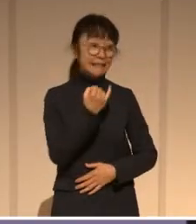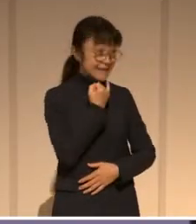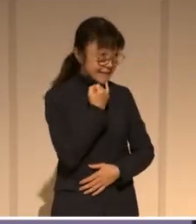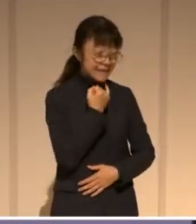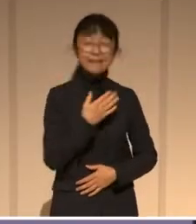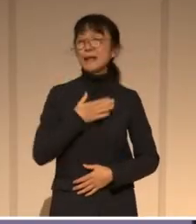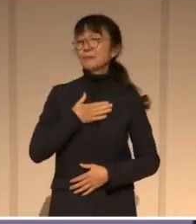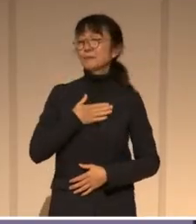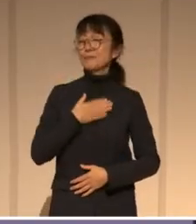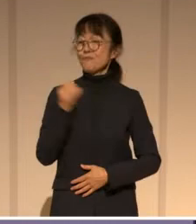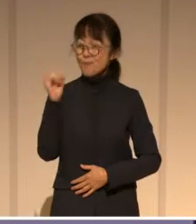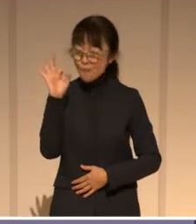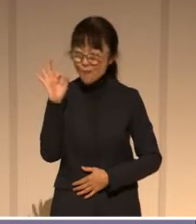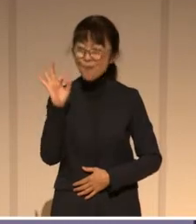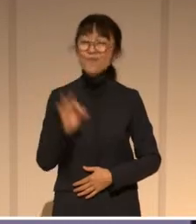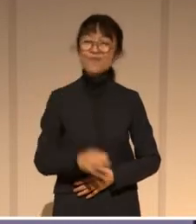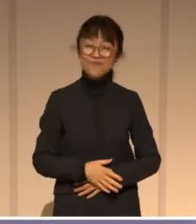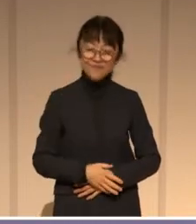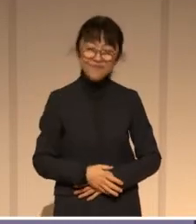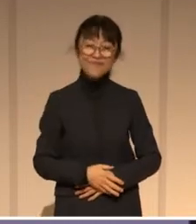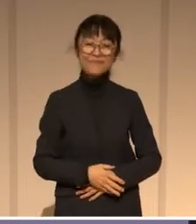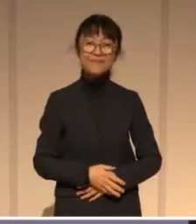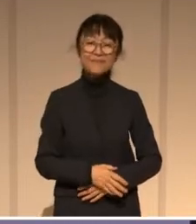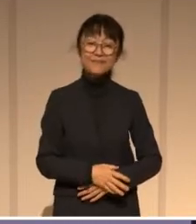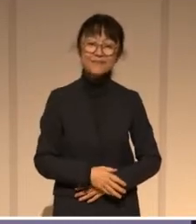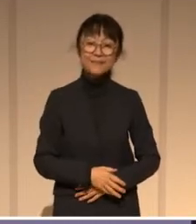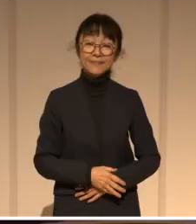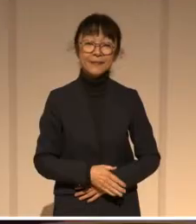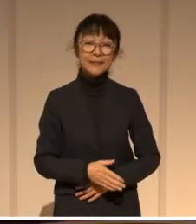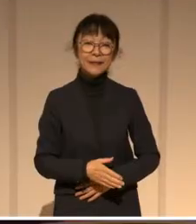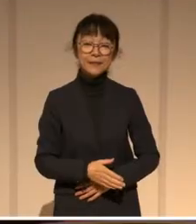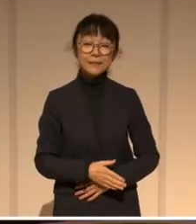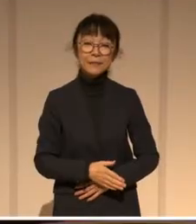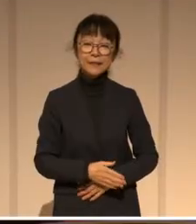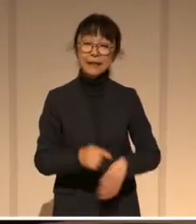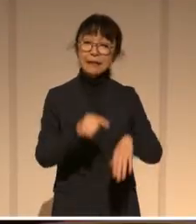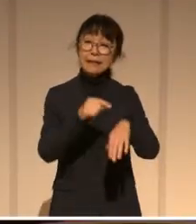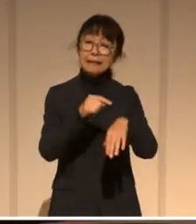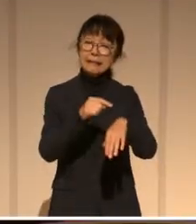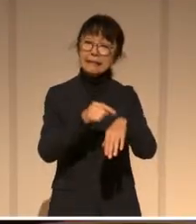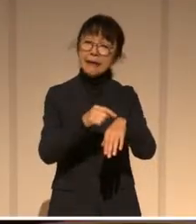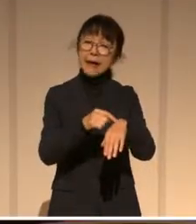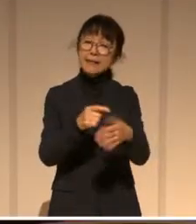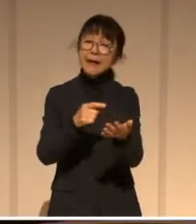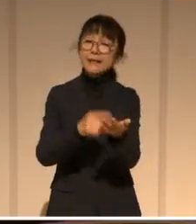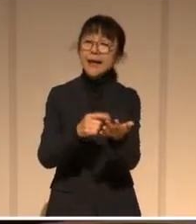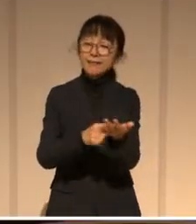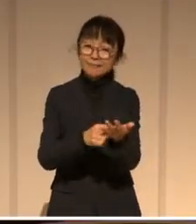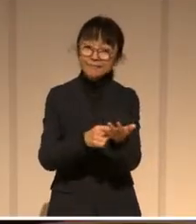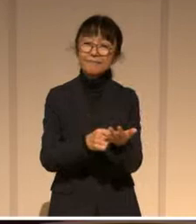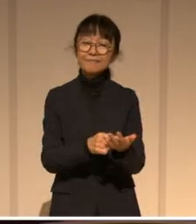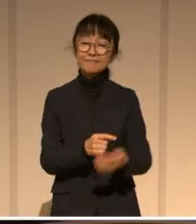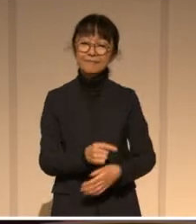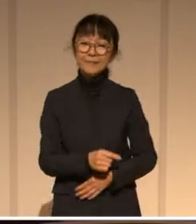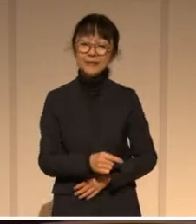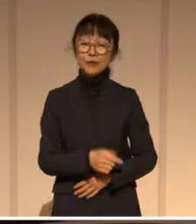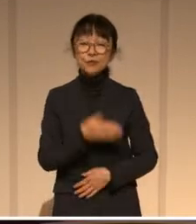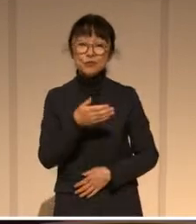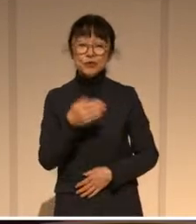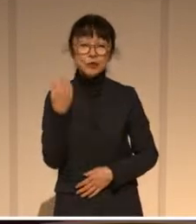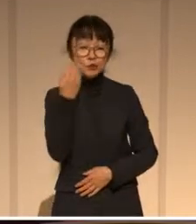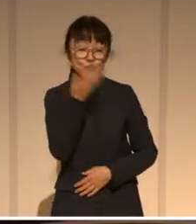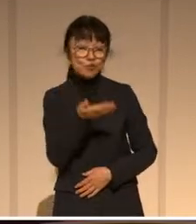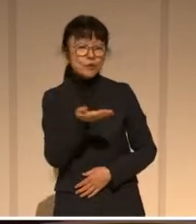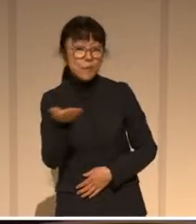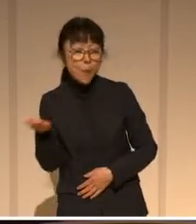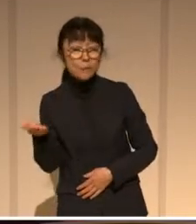でいうよりも見せるのが早いということでさあそしてちょっと目を時間もなくなってきたので越冬次の質問に行きましょう